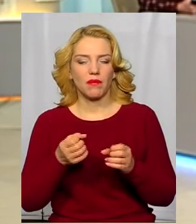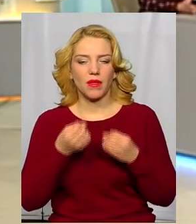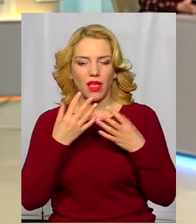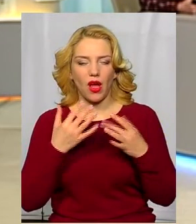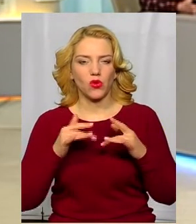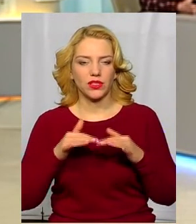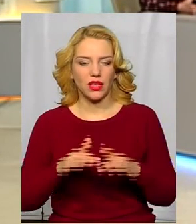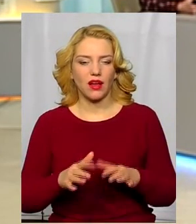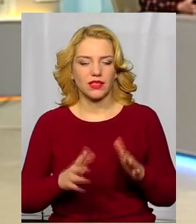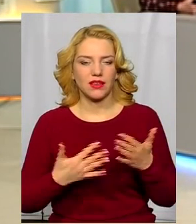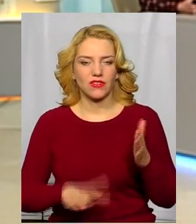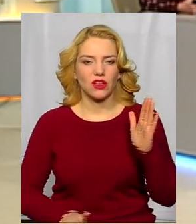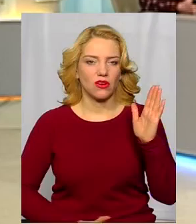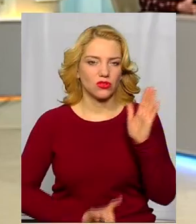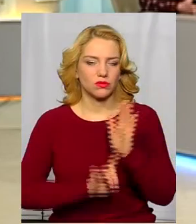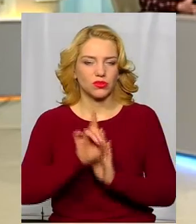благодійна розпочалась?